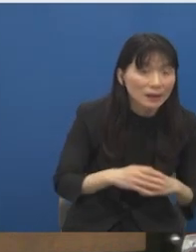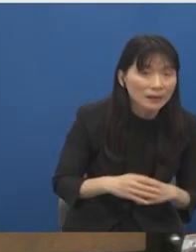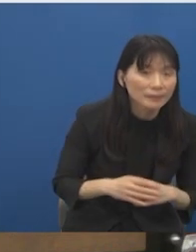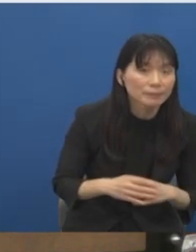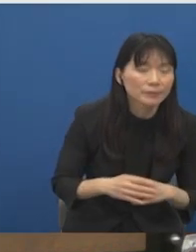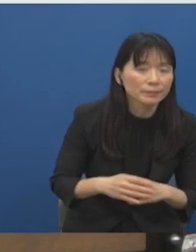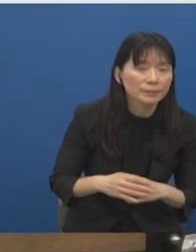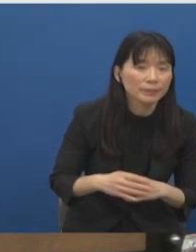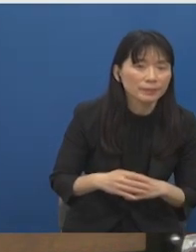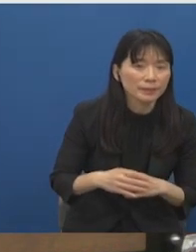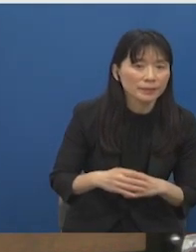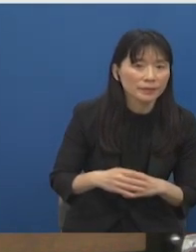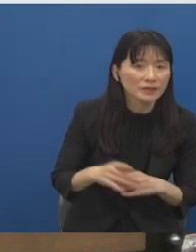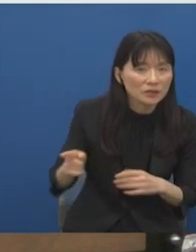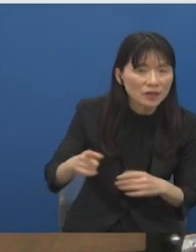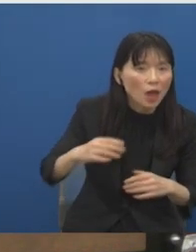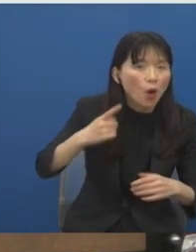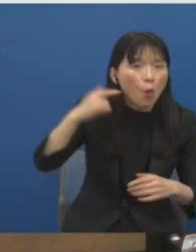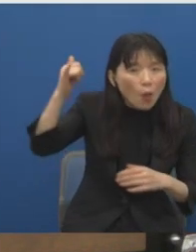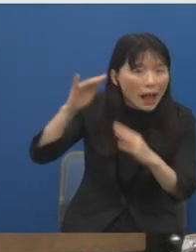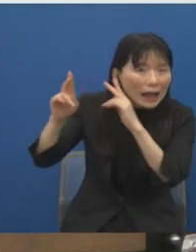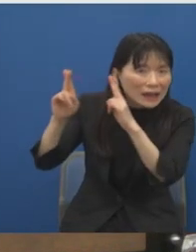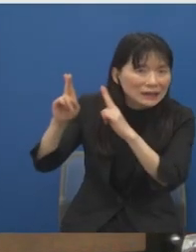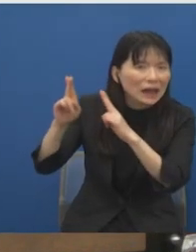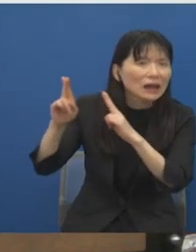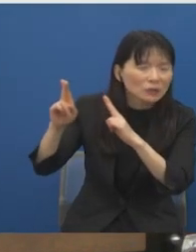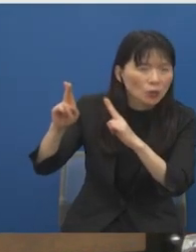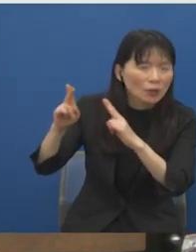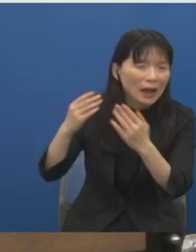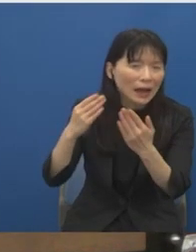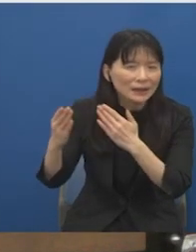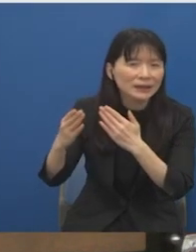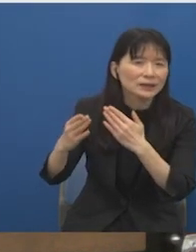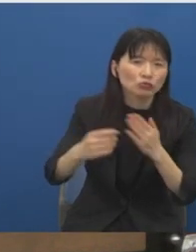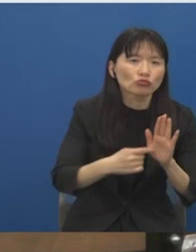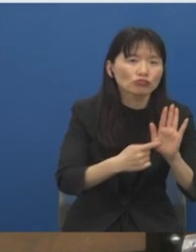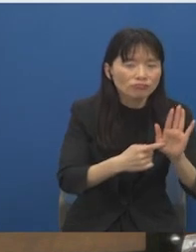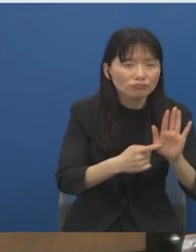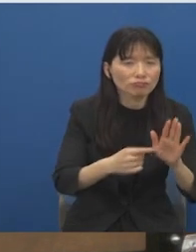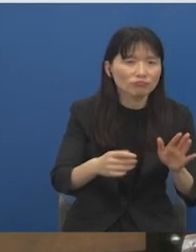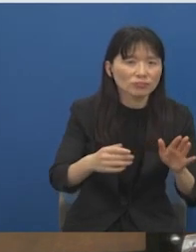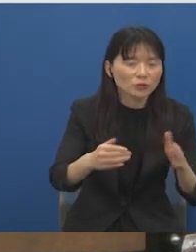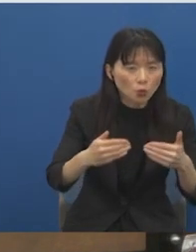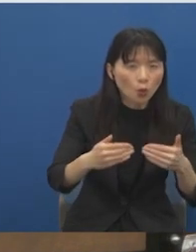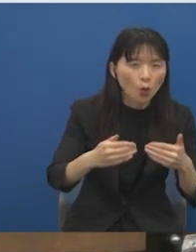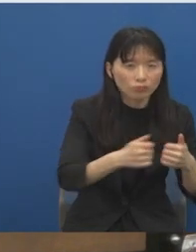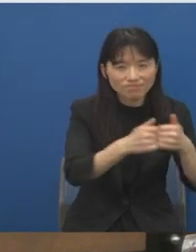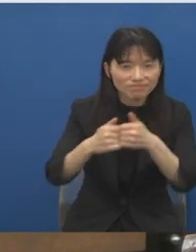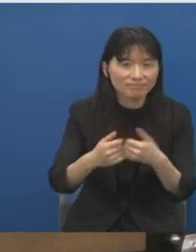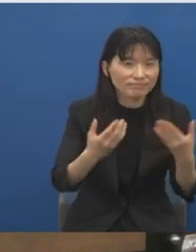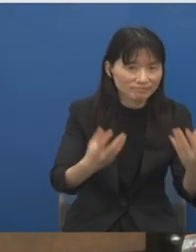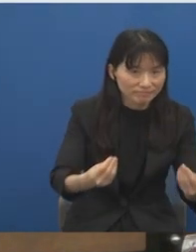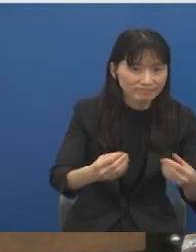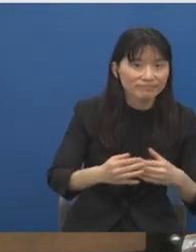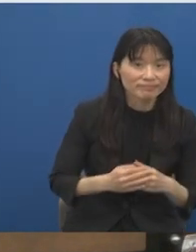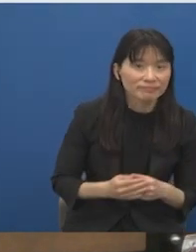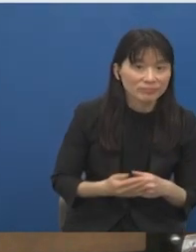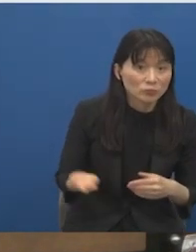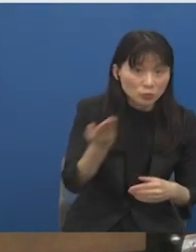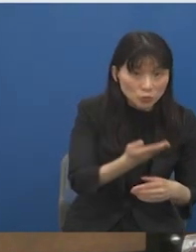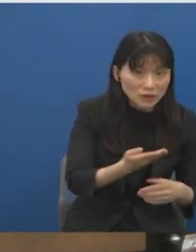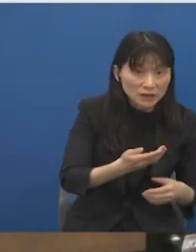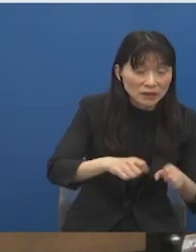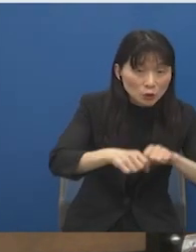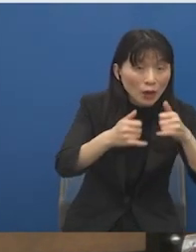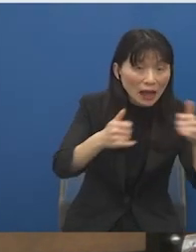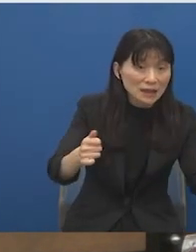の使途や親会社の関与等を明らかにする必要性などについて質疑やご意見がありました。次に障害者